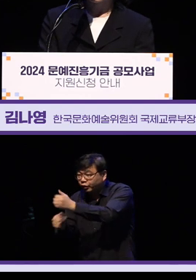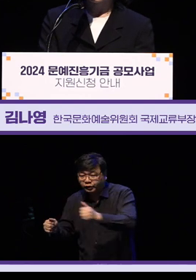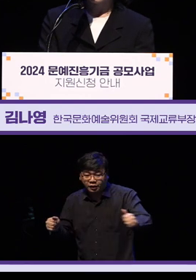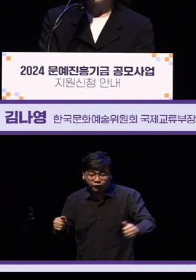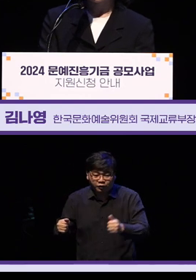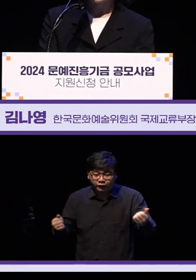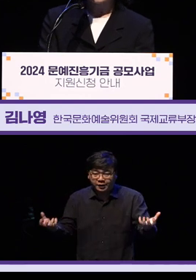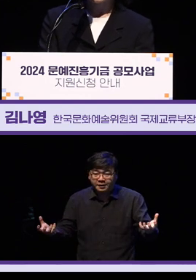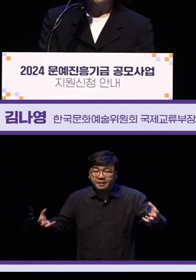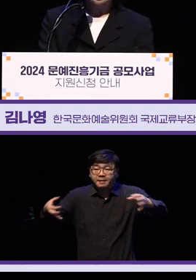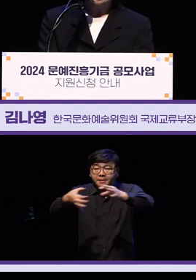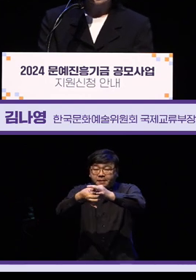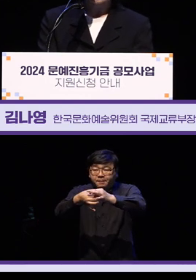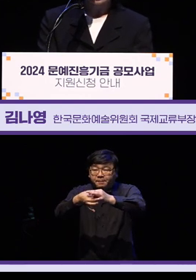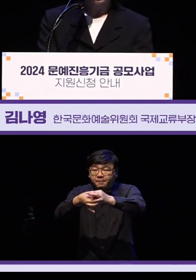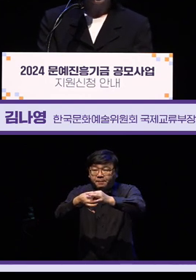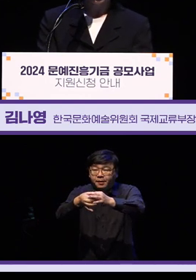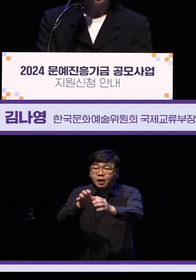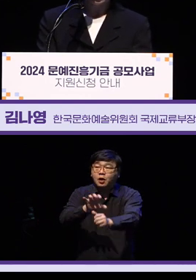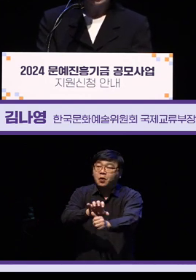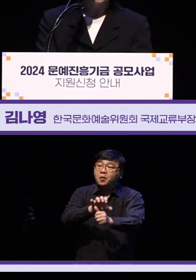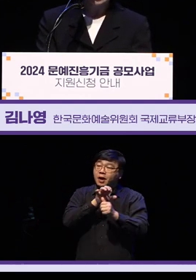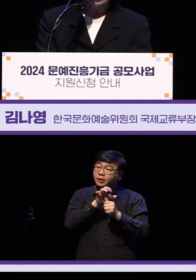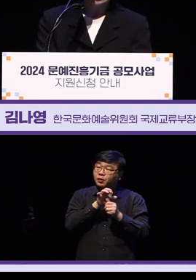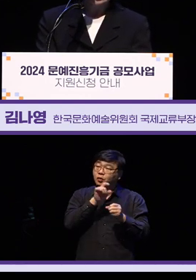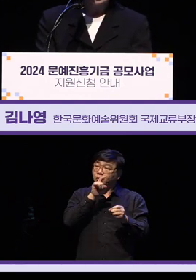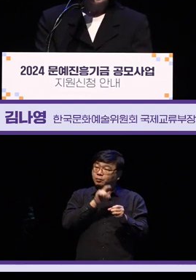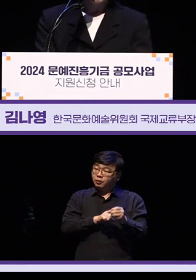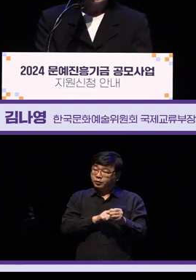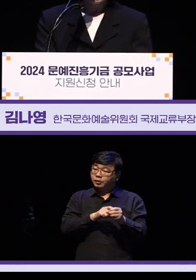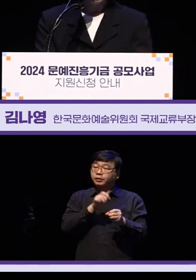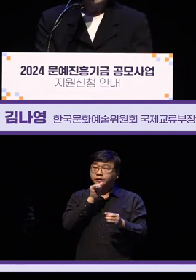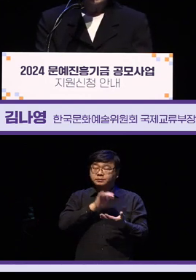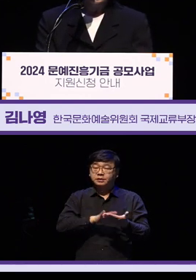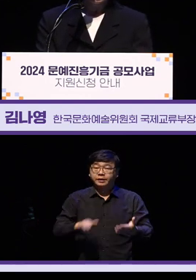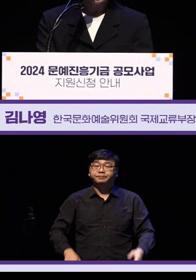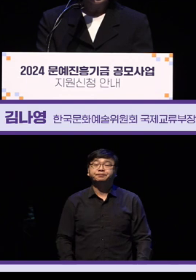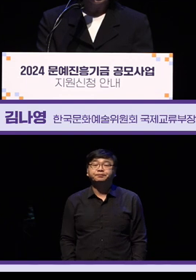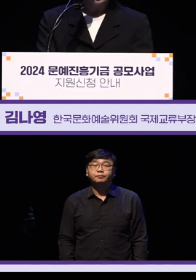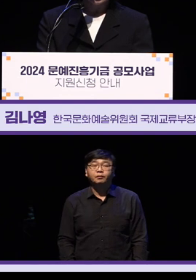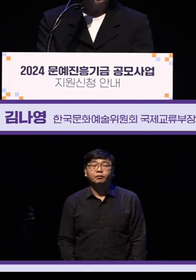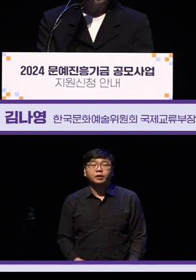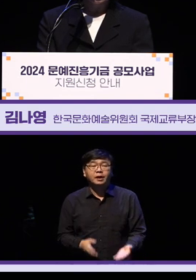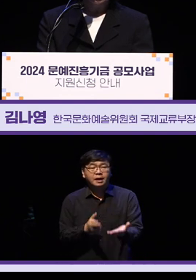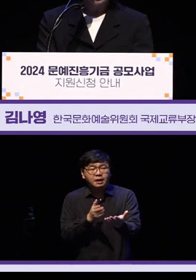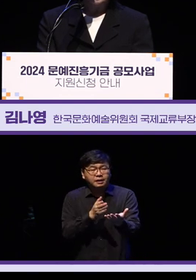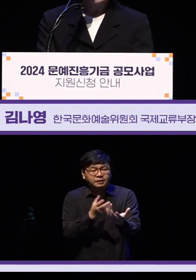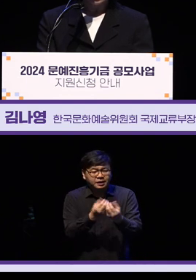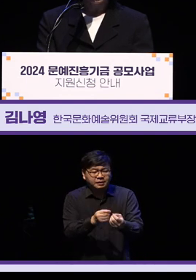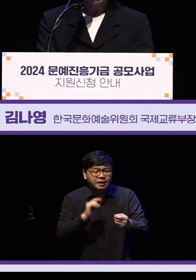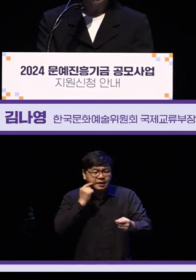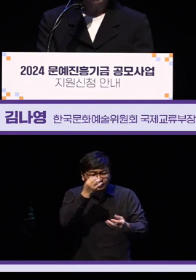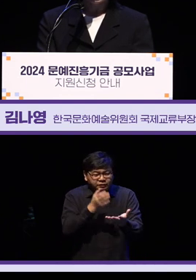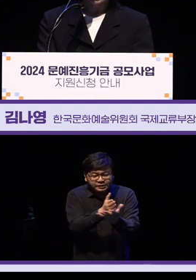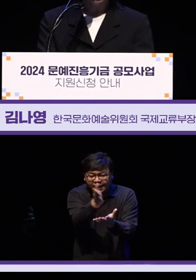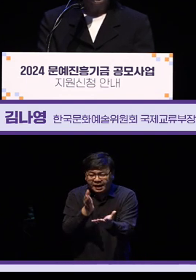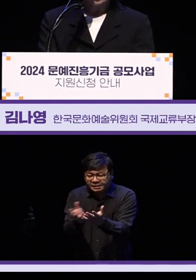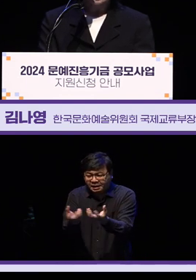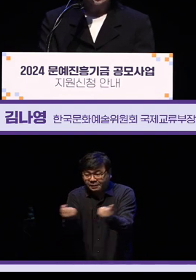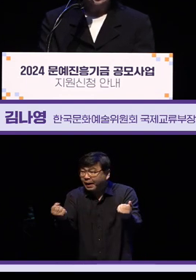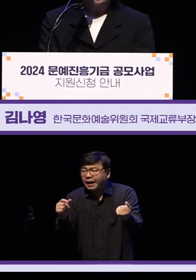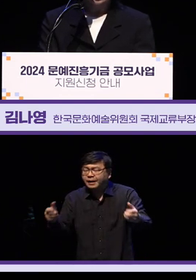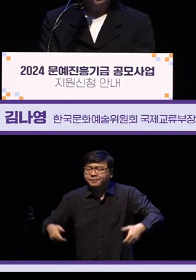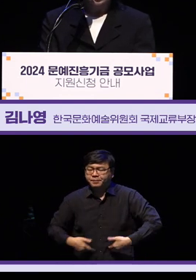전략적으로 활용하실 수 있는 사업으로 운영을 합니다 그리고 장르적인 경계 구애받지 않고